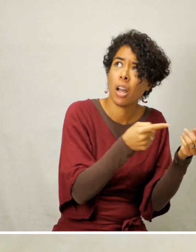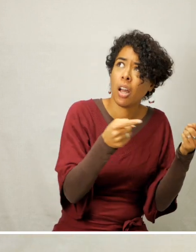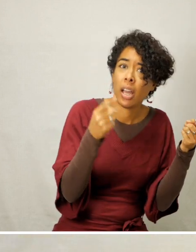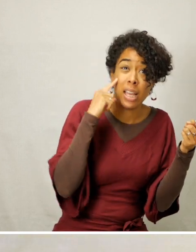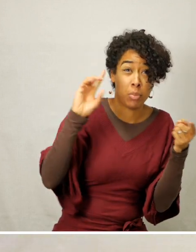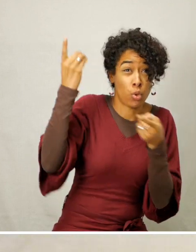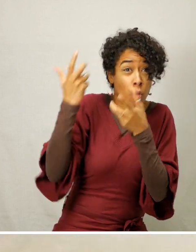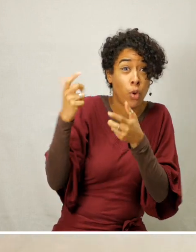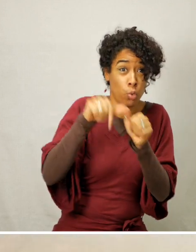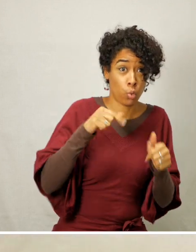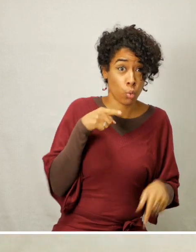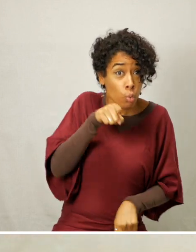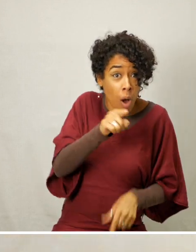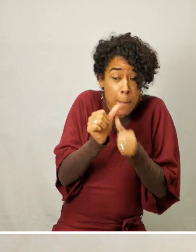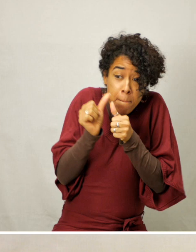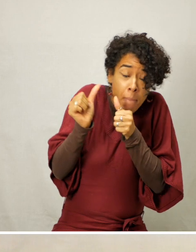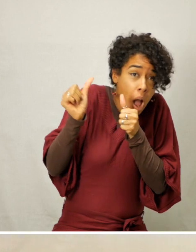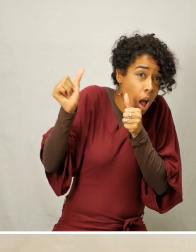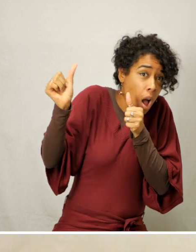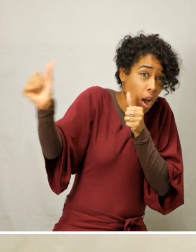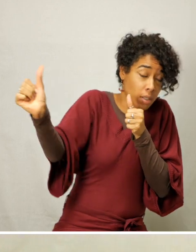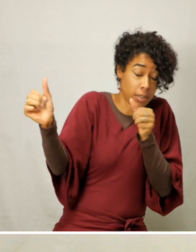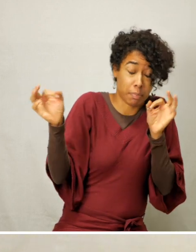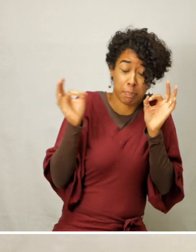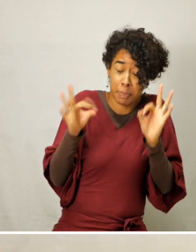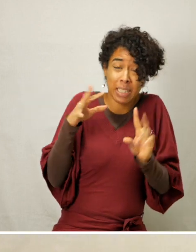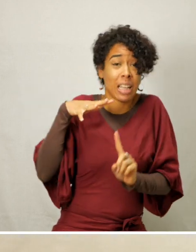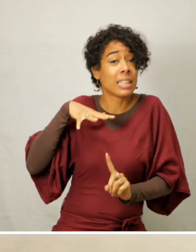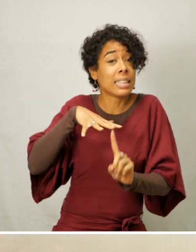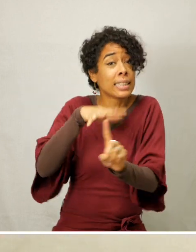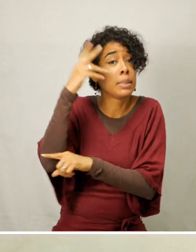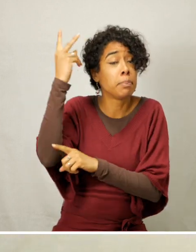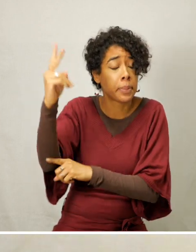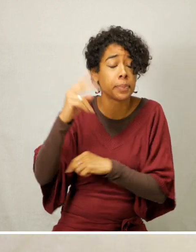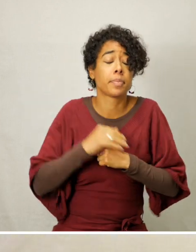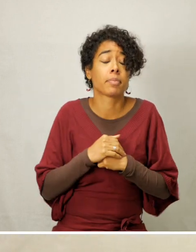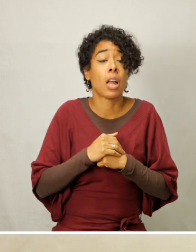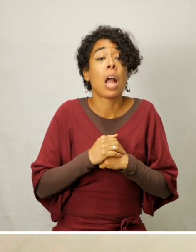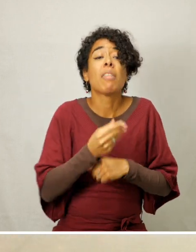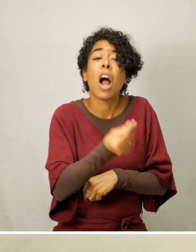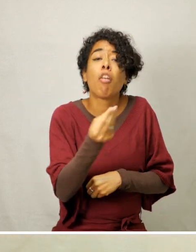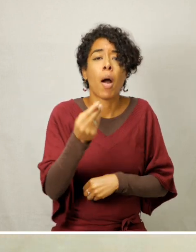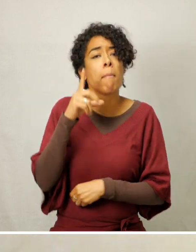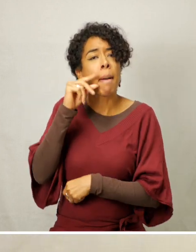fin. On voit que, les disciples de Jésus ont vécu la même chose quand ils ont voulu, délivrer un enfant